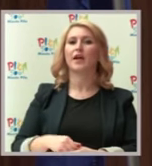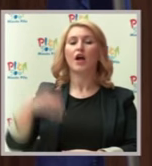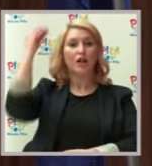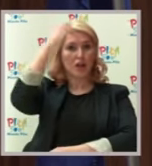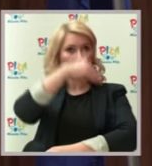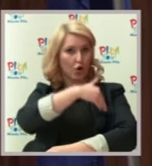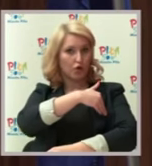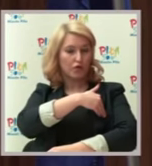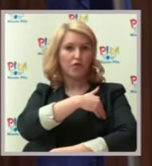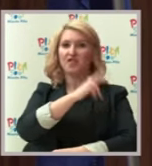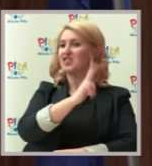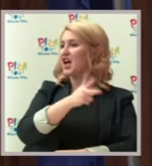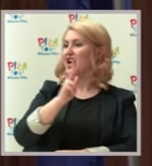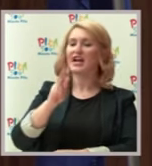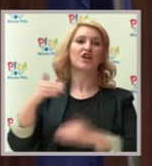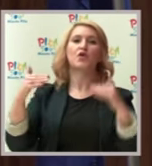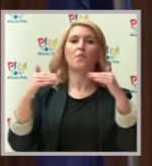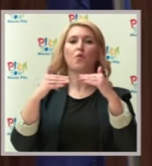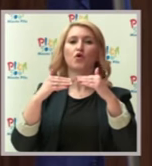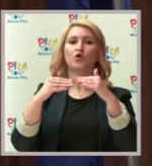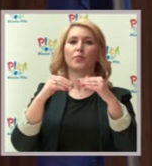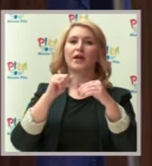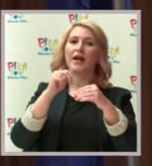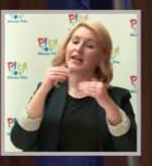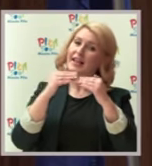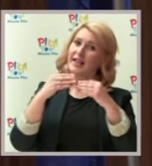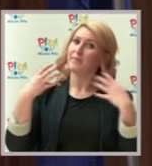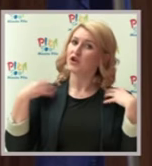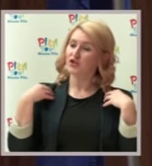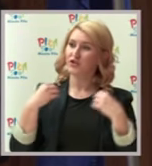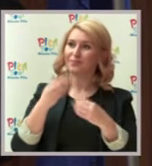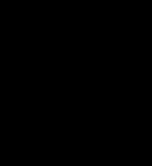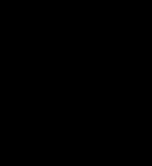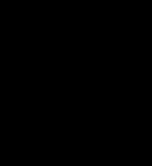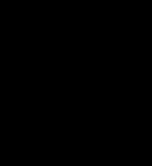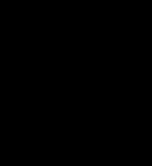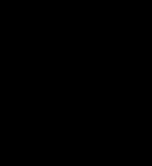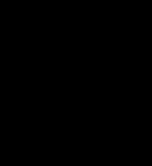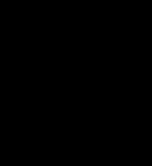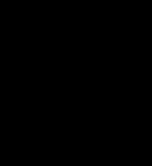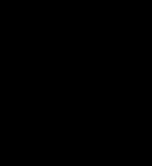oświatę, na każdym poziomie i etapie życia. Dziękuję bardzo. Dziękuję bardzo.